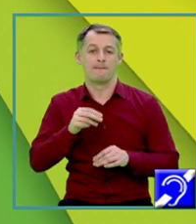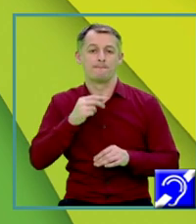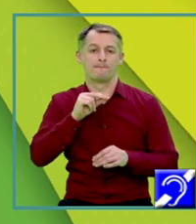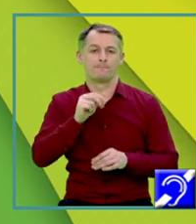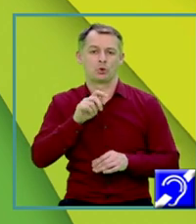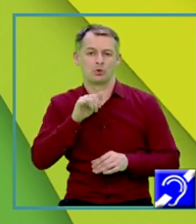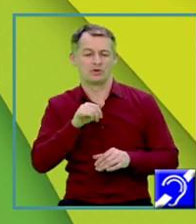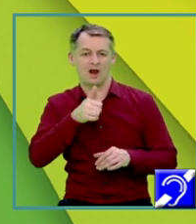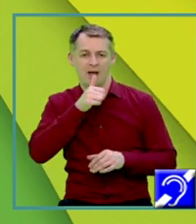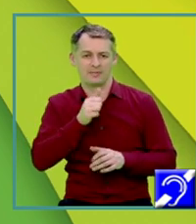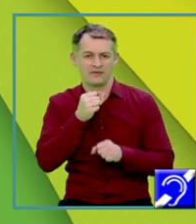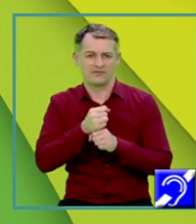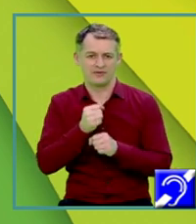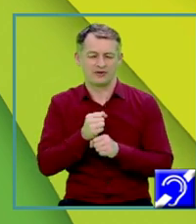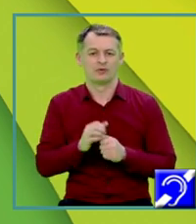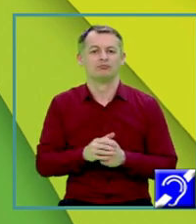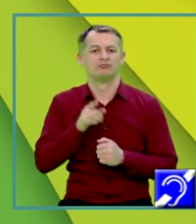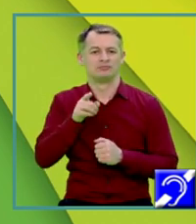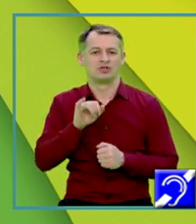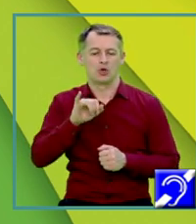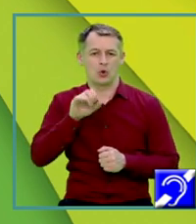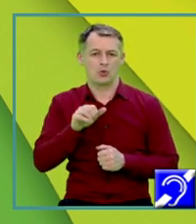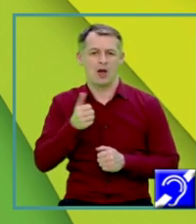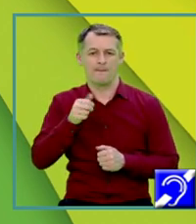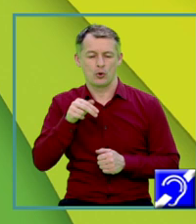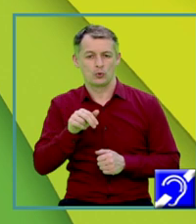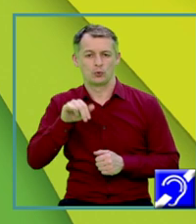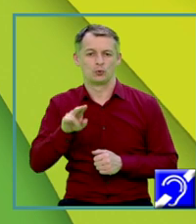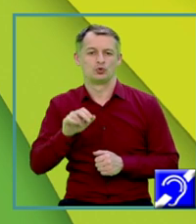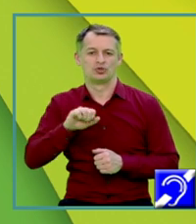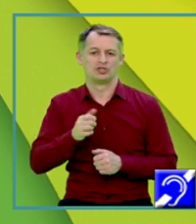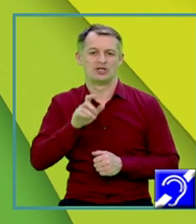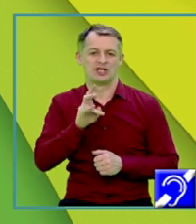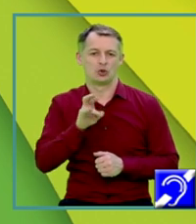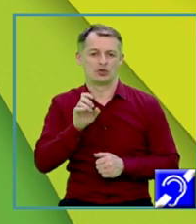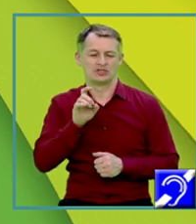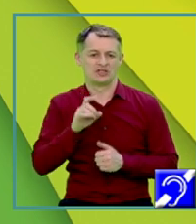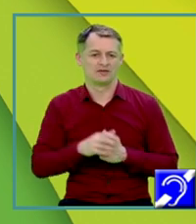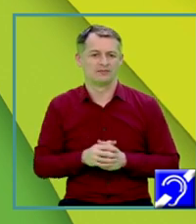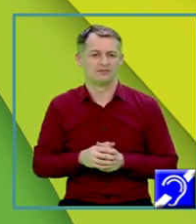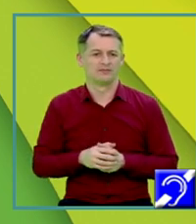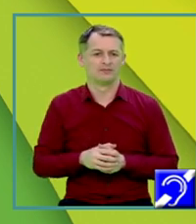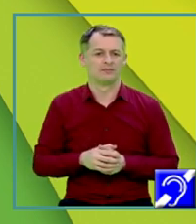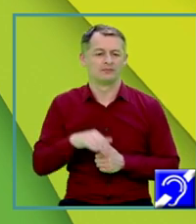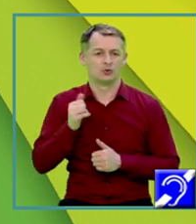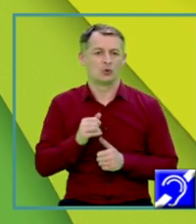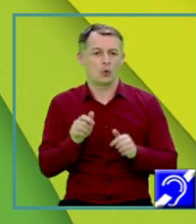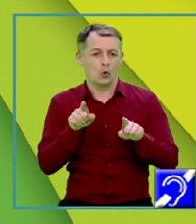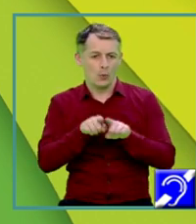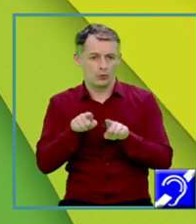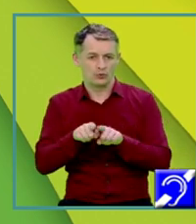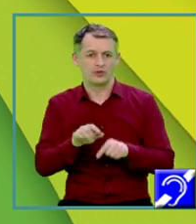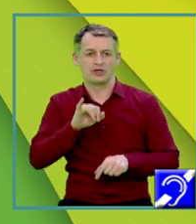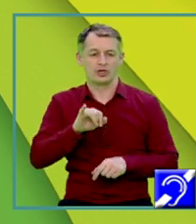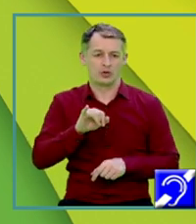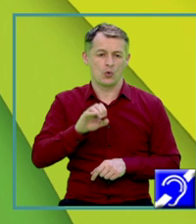apă, formând ionul amoniu și ionul hidroxid. Cuplurile acid-bază conjugate sunt ion